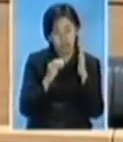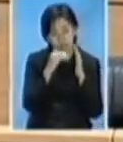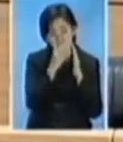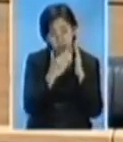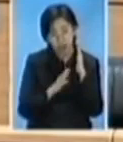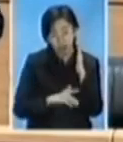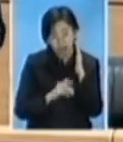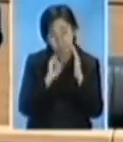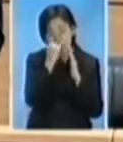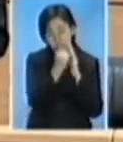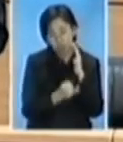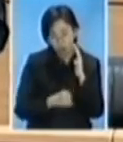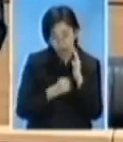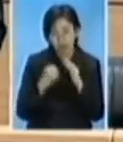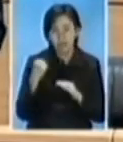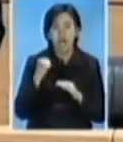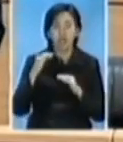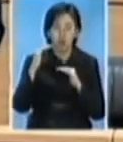คลงครับ